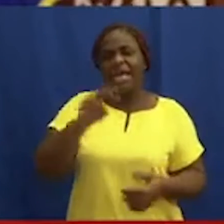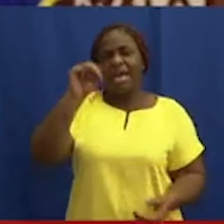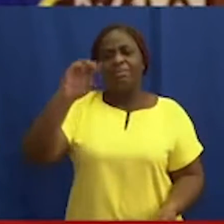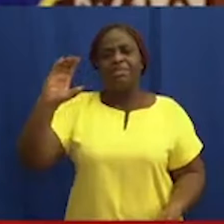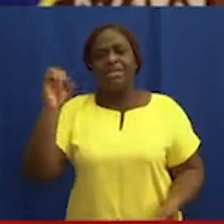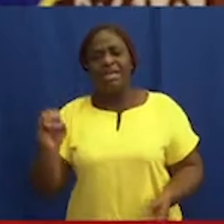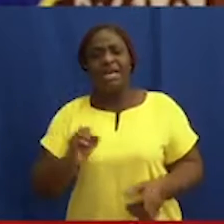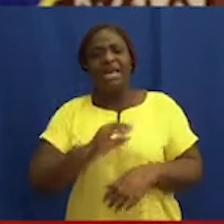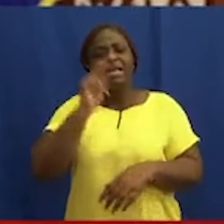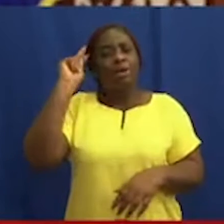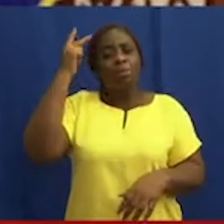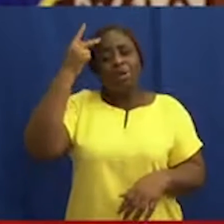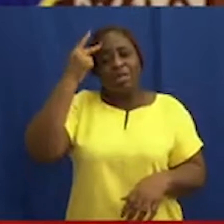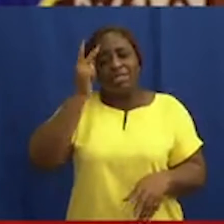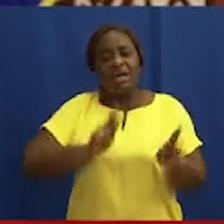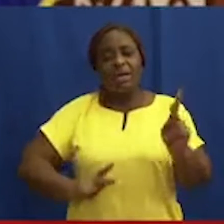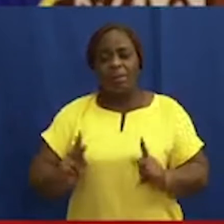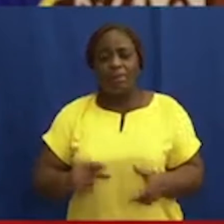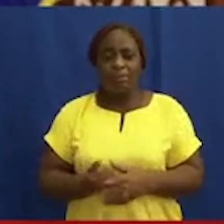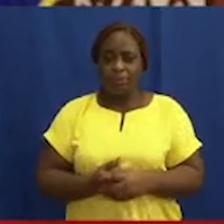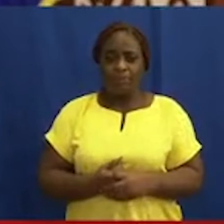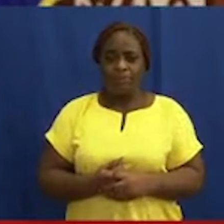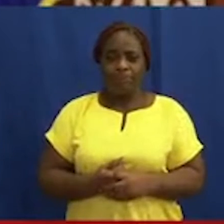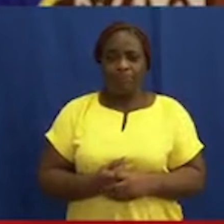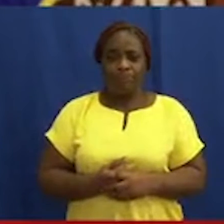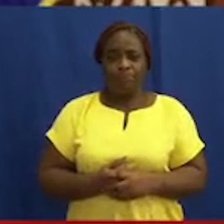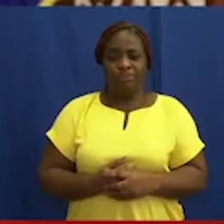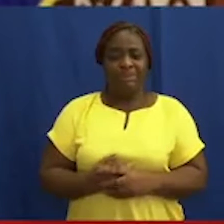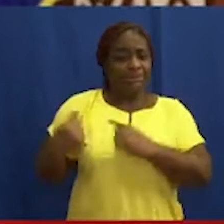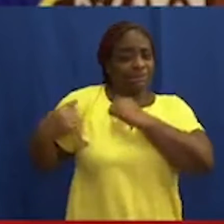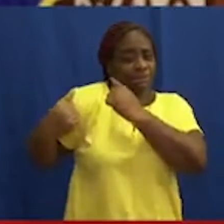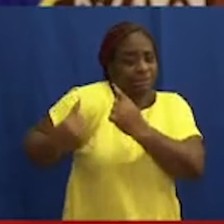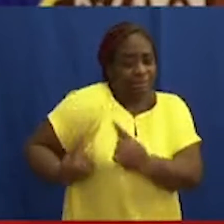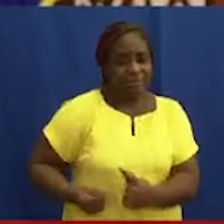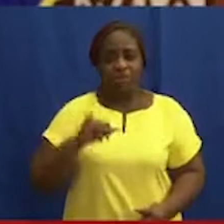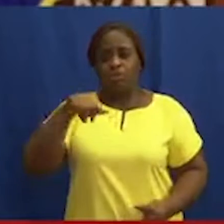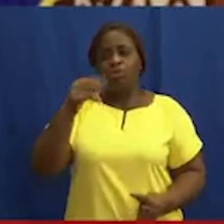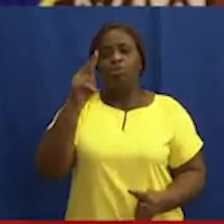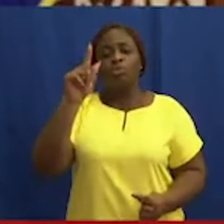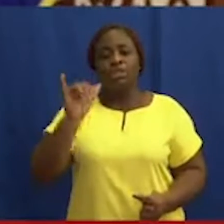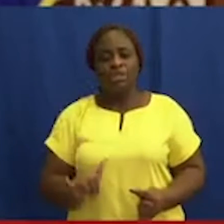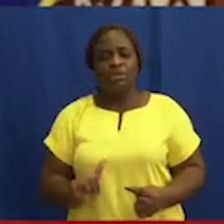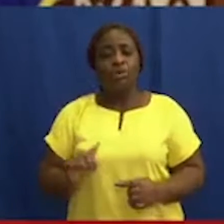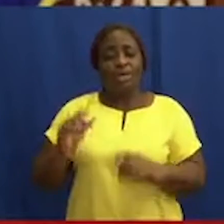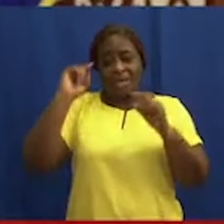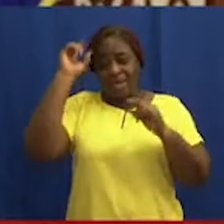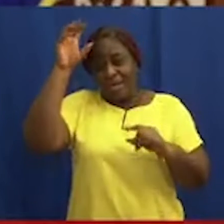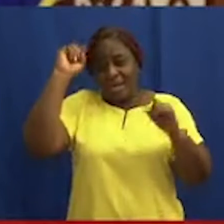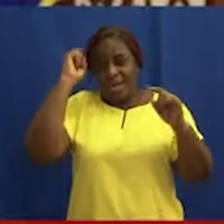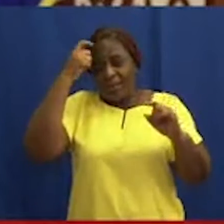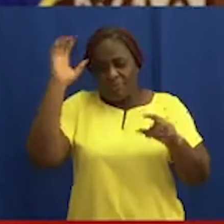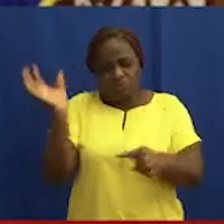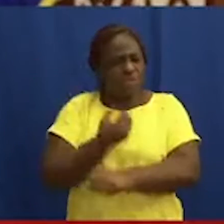baya wannan lokacin ma zamu dau wannan annoba ya zamo mana alkhairi cikin dan karamin